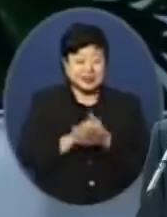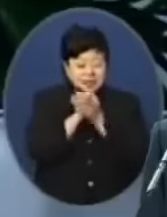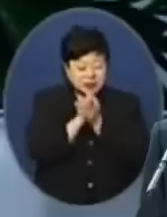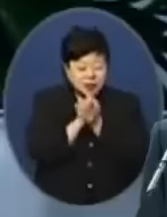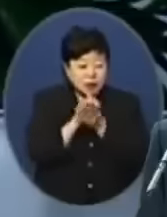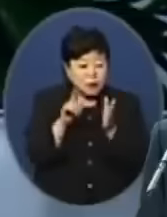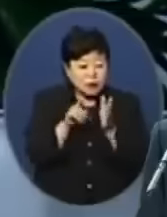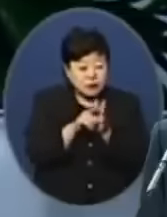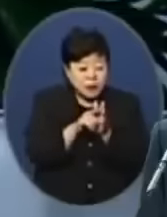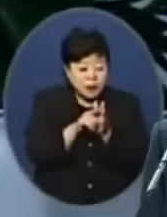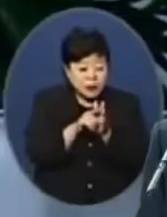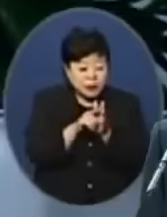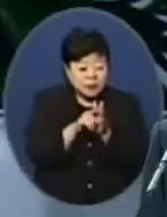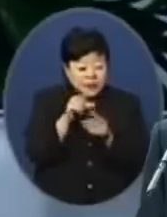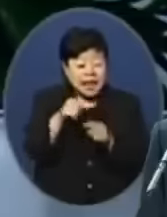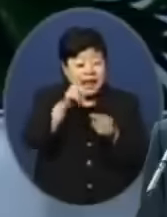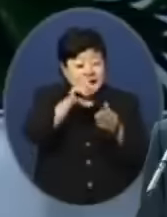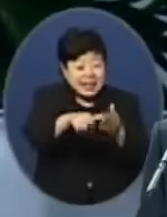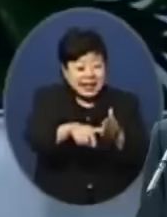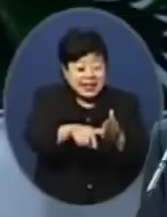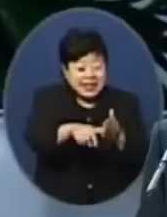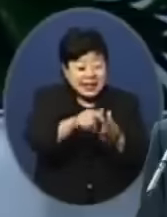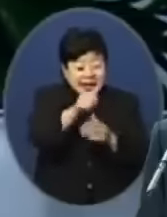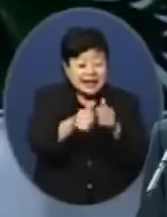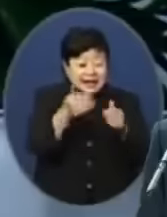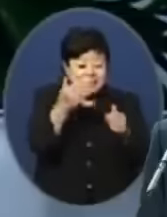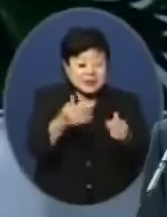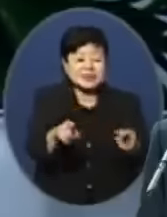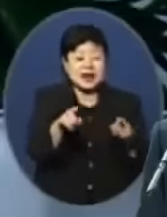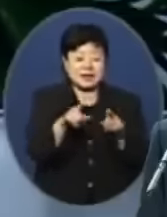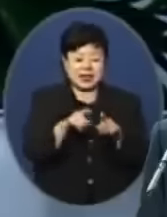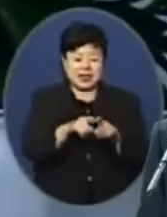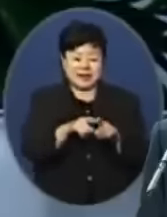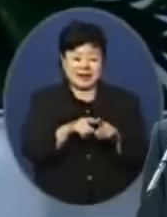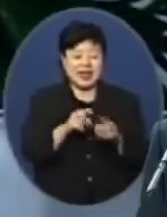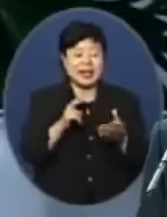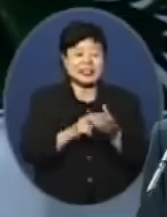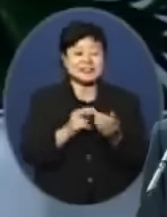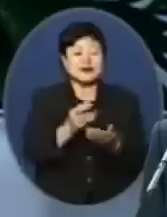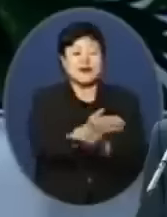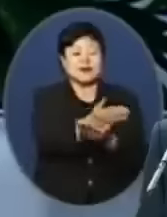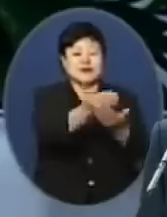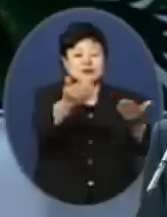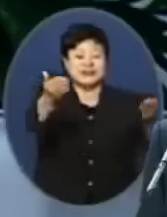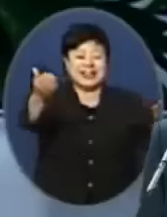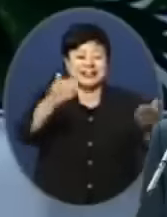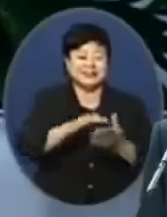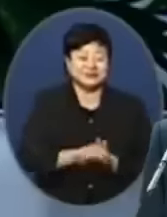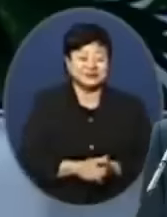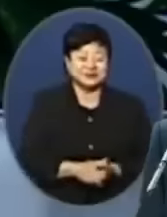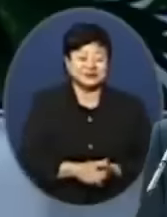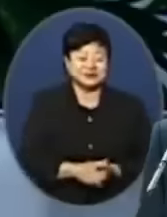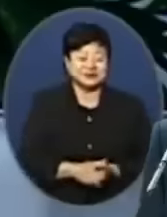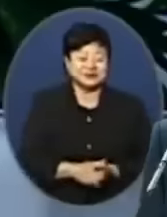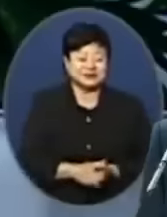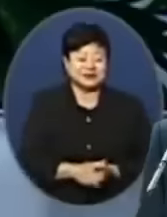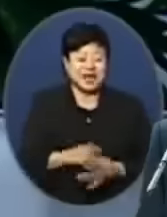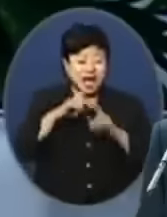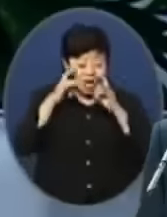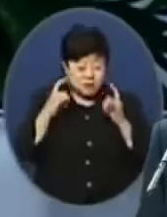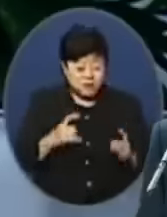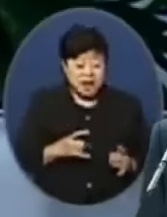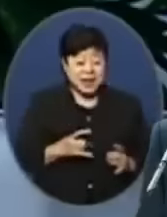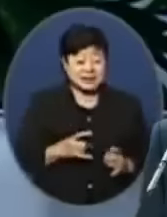기도하고 믿음으로 나가면 하나님께서 같이 해서 기적을 베풀어주는 것입니다. 프랑스의